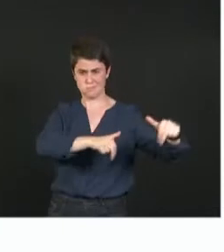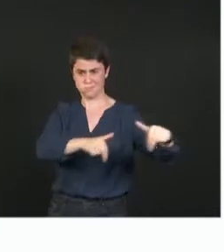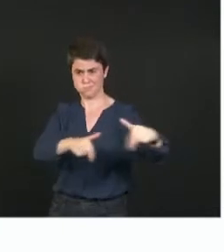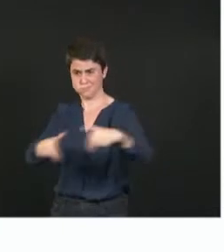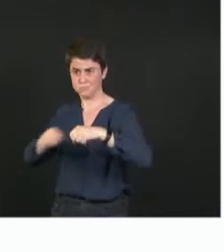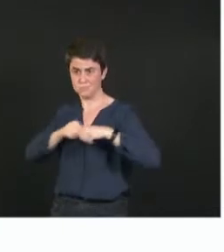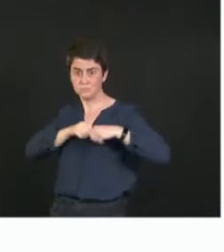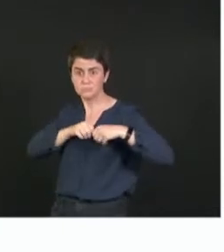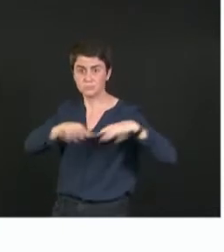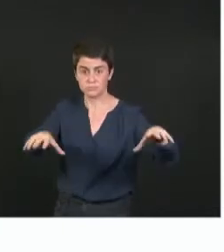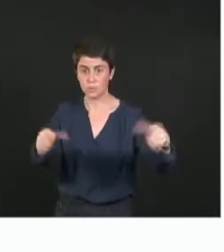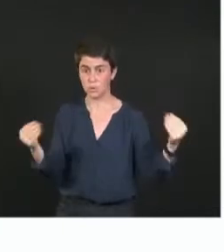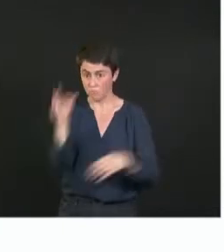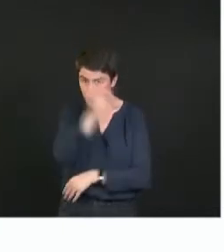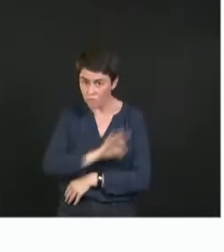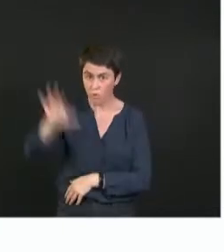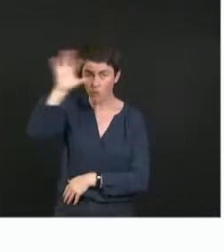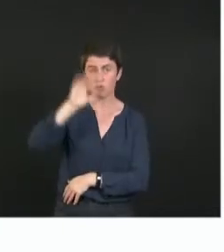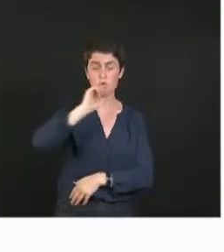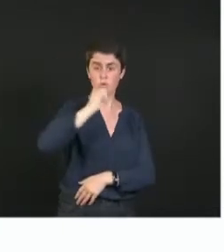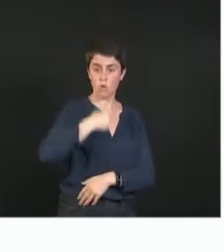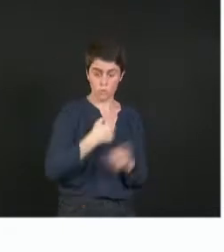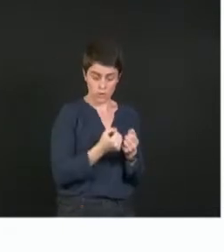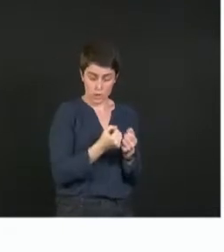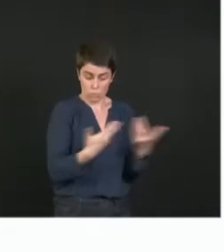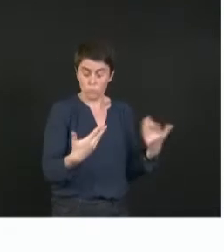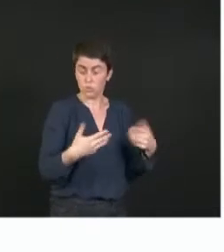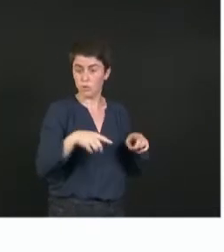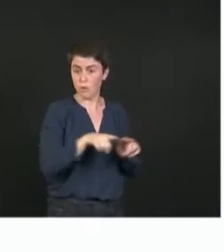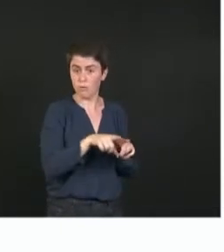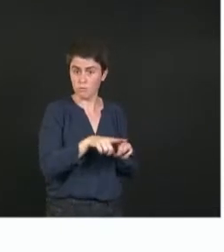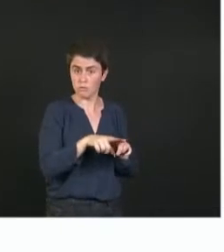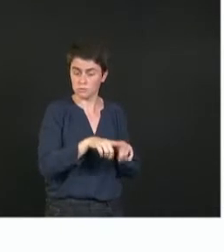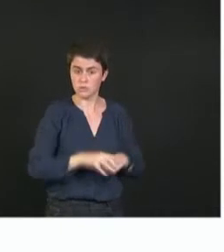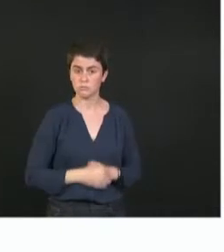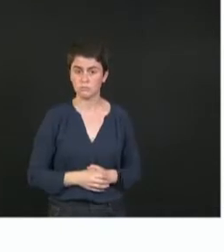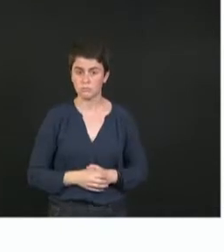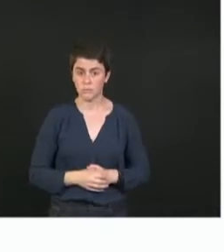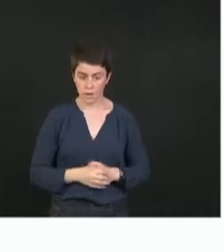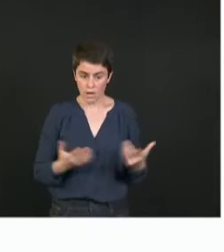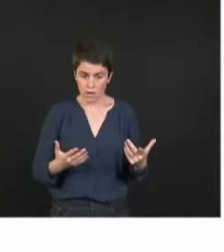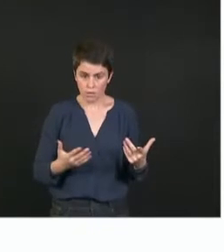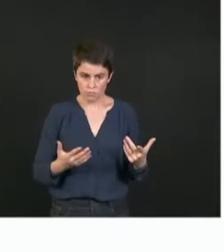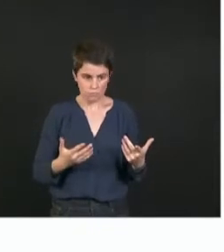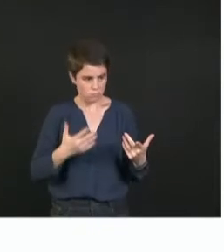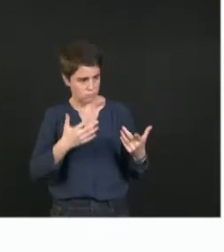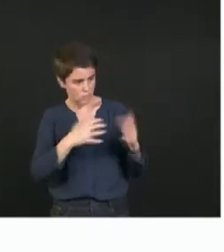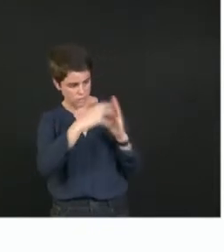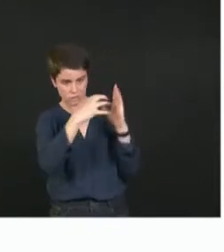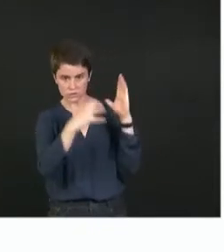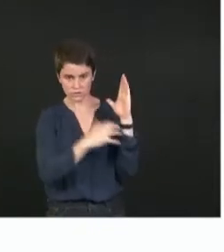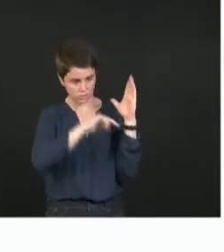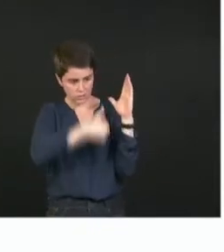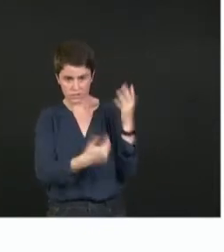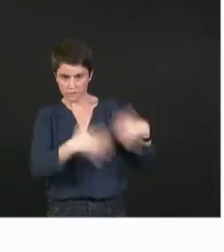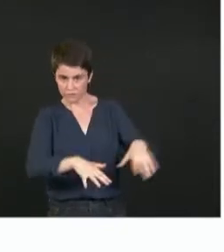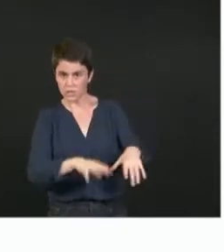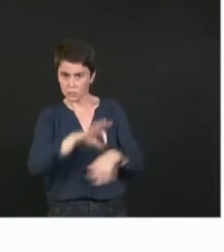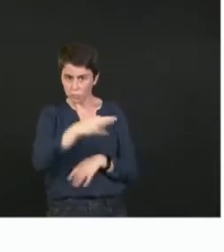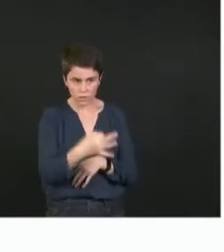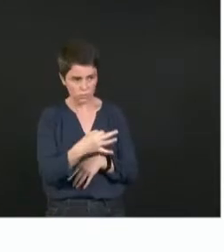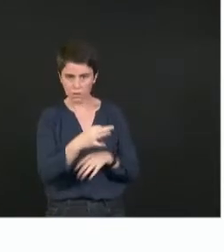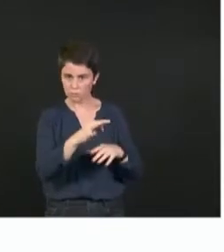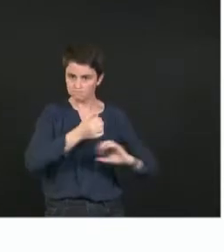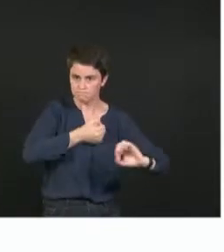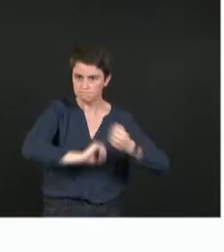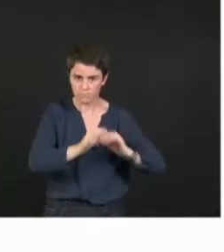en activité. Sur le territoire de la Normandie, il y en a plusieurs aussi qui fonctionnent et qui sont actives. Et ça peut vraiment être un avantage parce